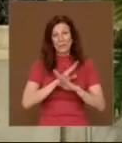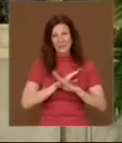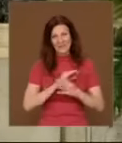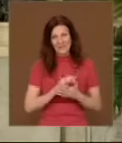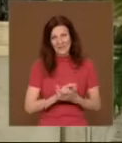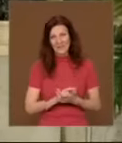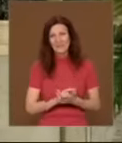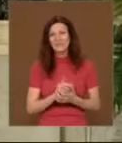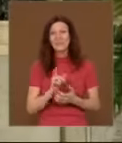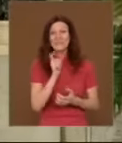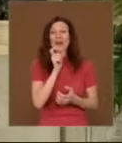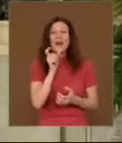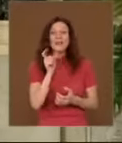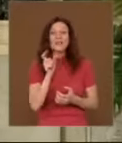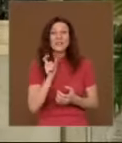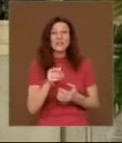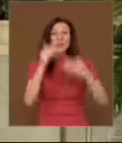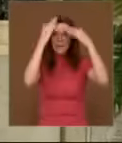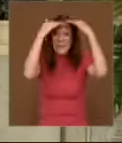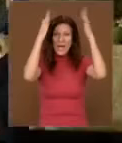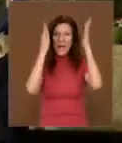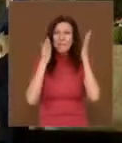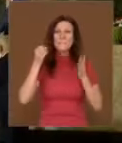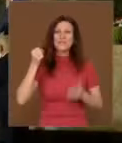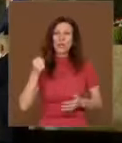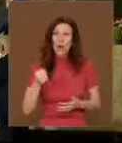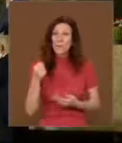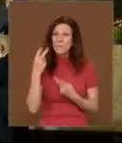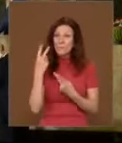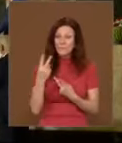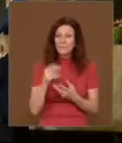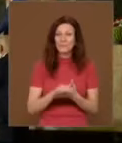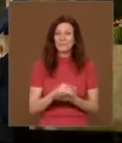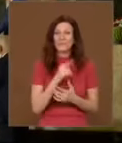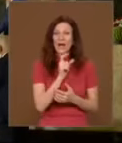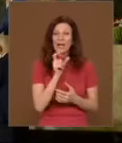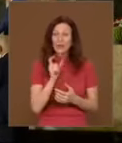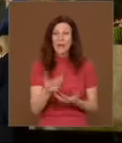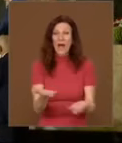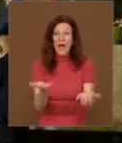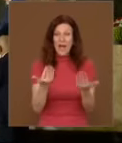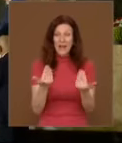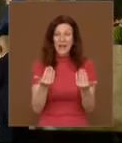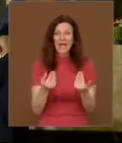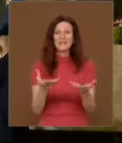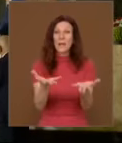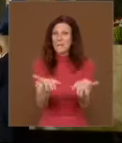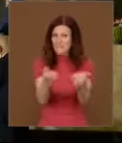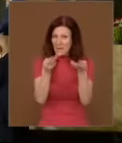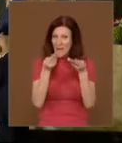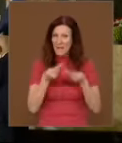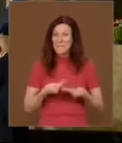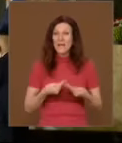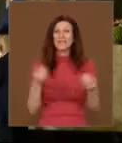Сега започва последованието на Възкресение с тези думи. Елате, приемете светлината